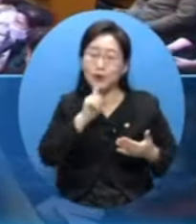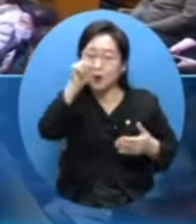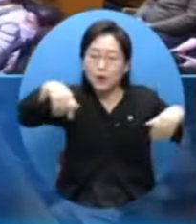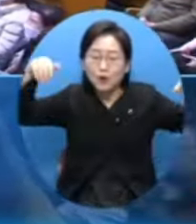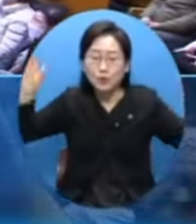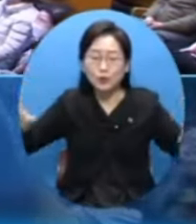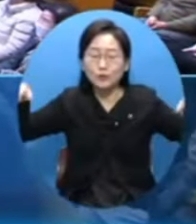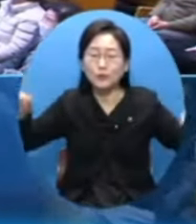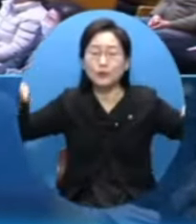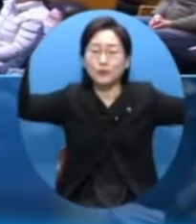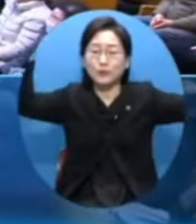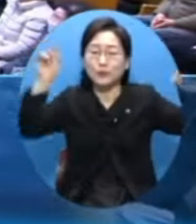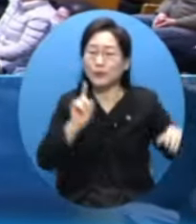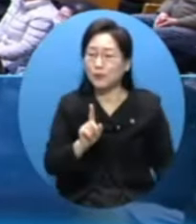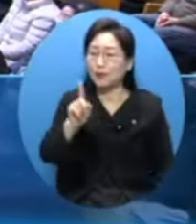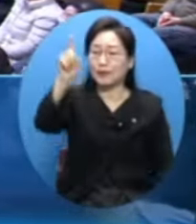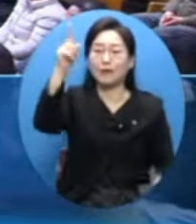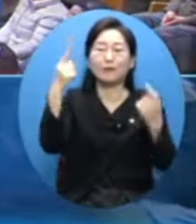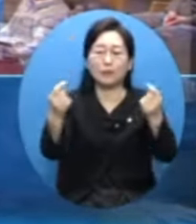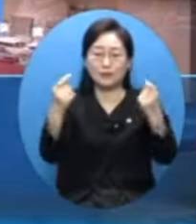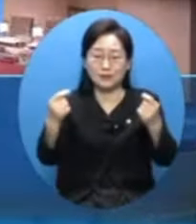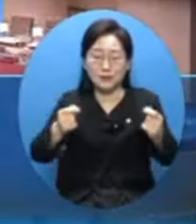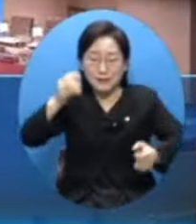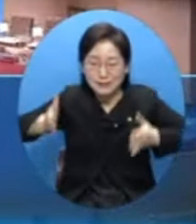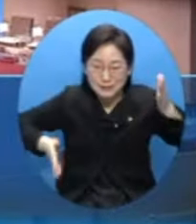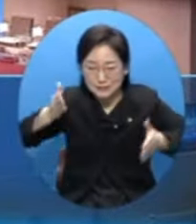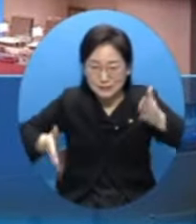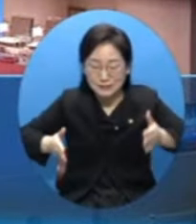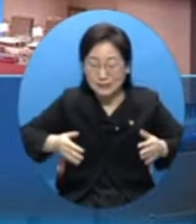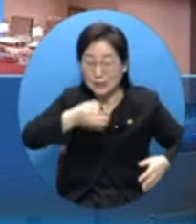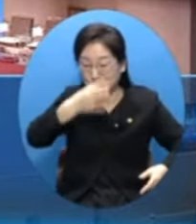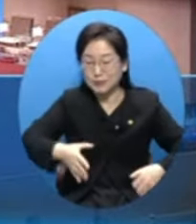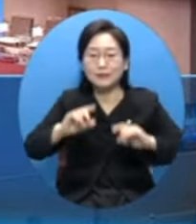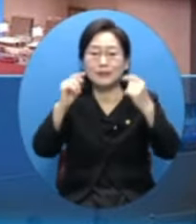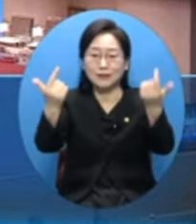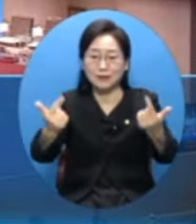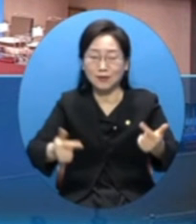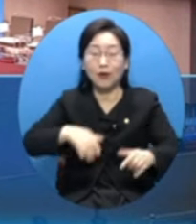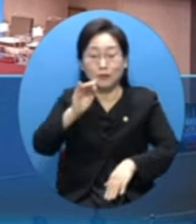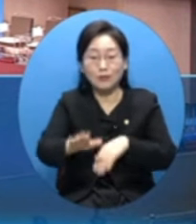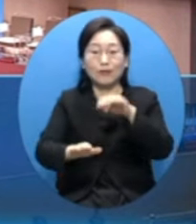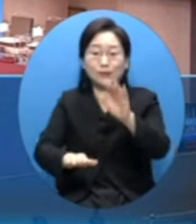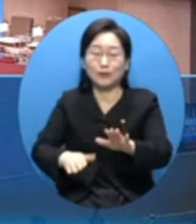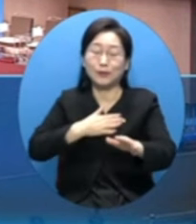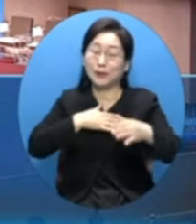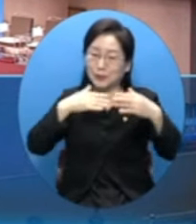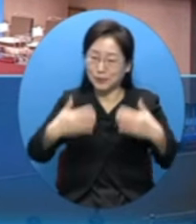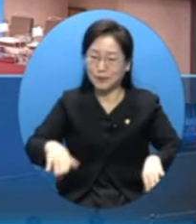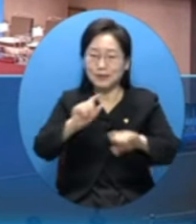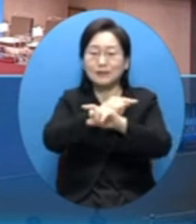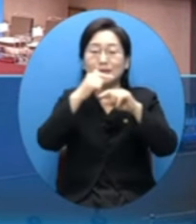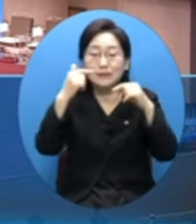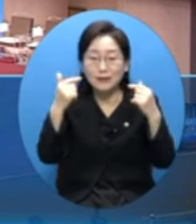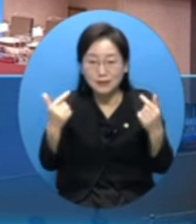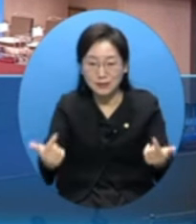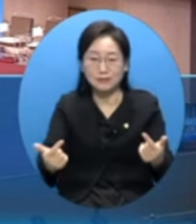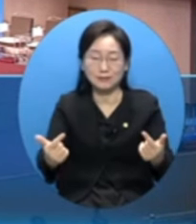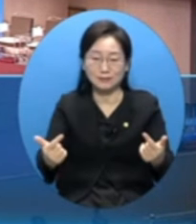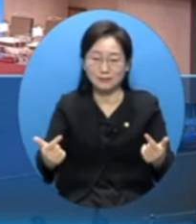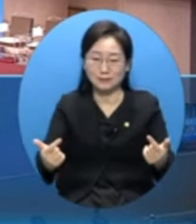독수리가 나겠으며 올라간 같을 것이요 다른 박질하여도 곤비하지 아니하겠고 걸어가도 피곤하지 아니하리로다.